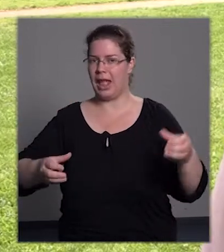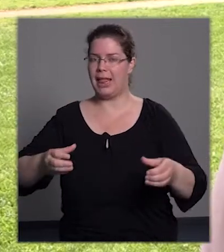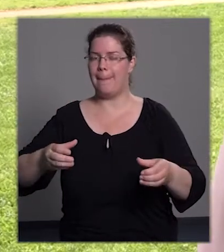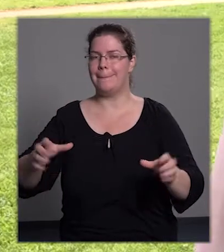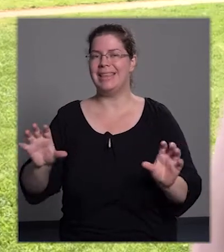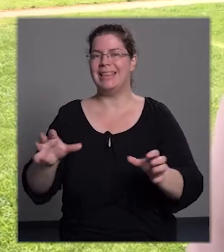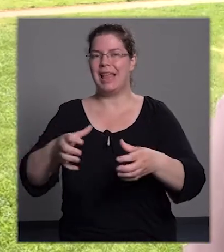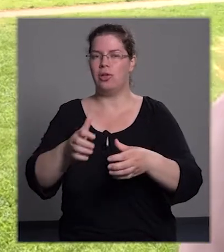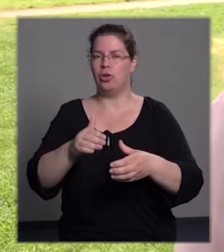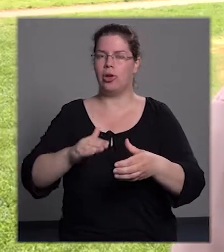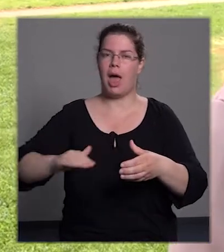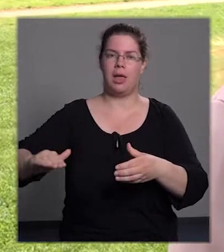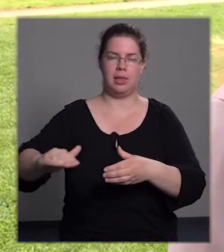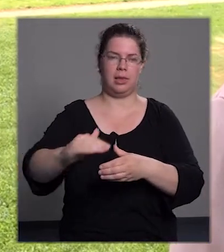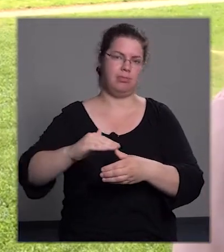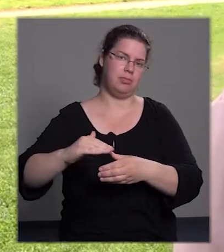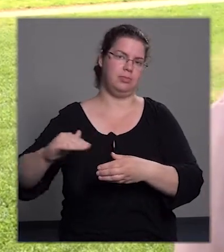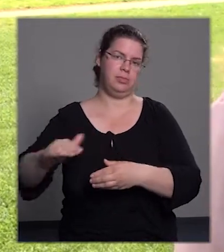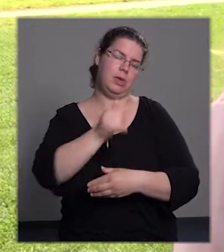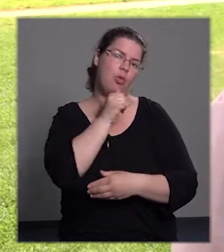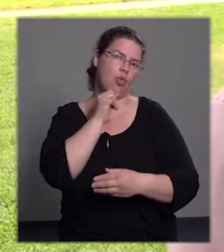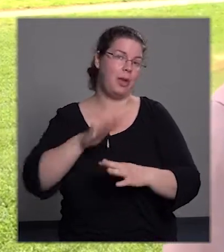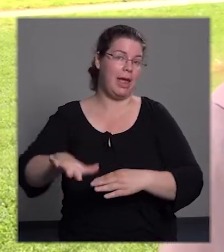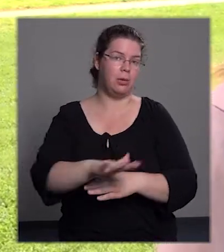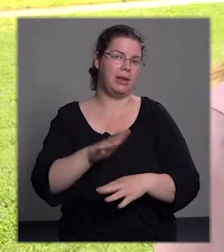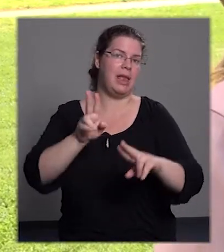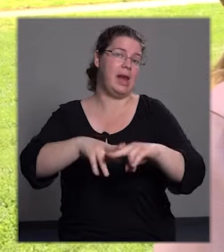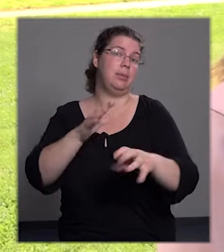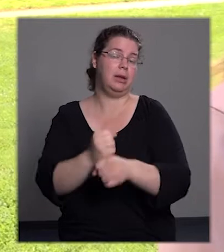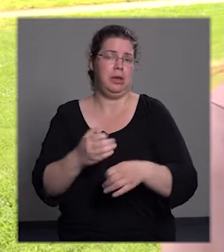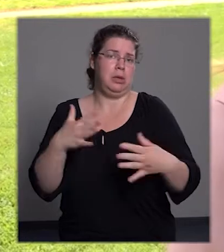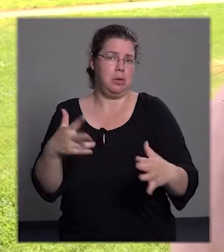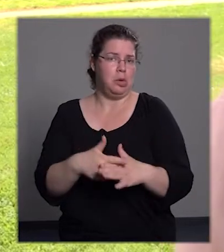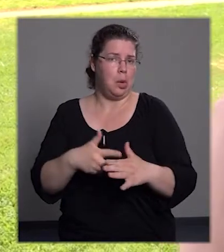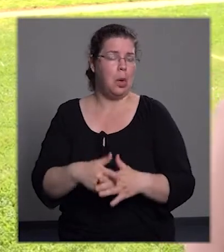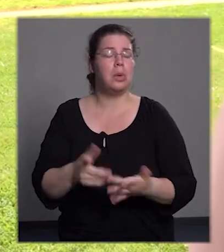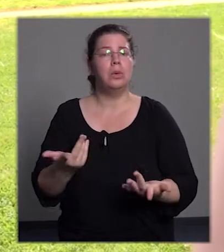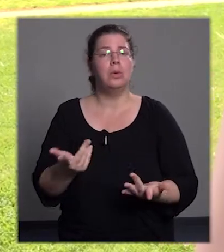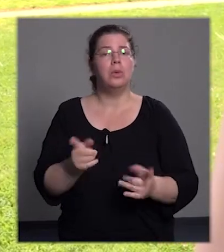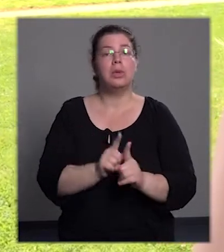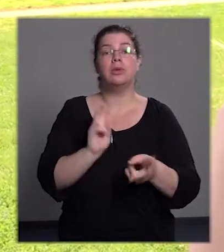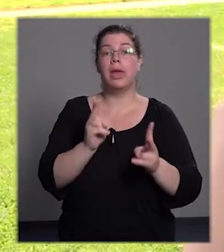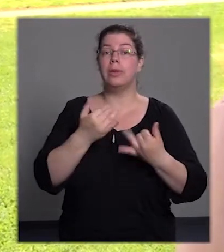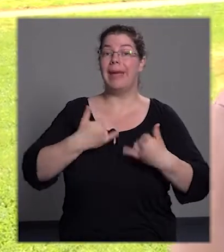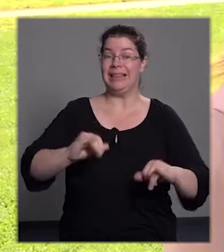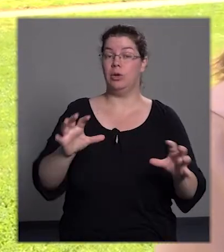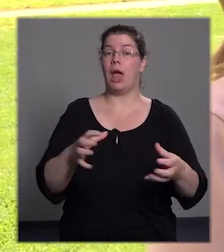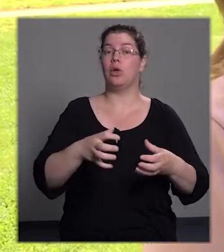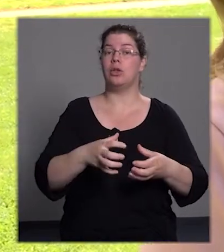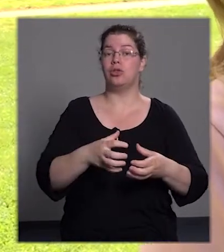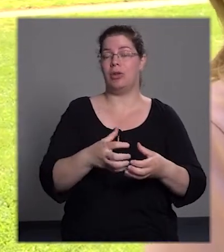társasházak előtt a zöld területet rendbe tartani, és ez egy óriási dolog szerintem. Ugyanúgy, mint hogy megindult a közösségi kertnek